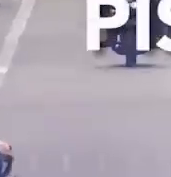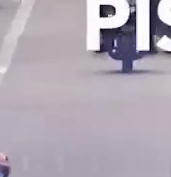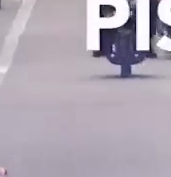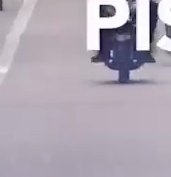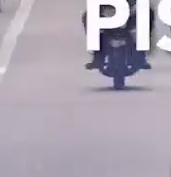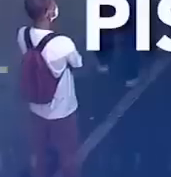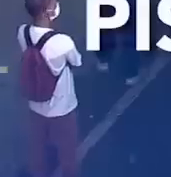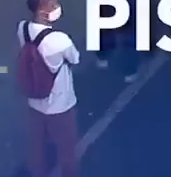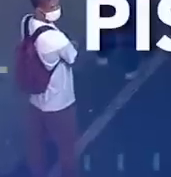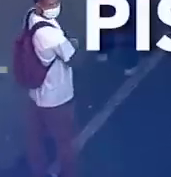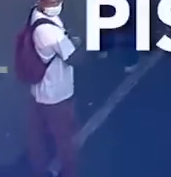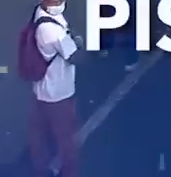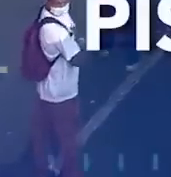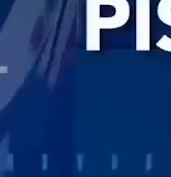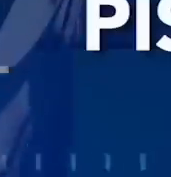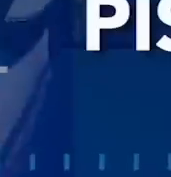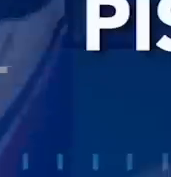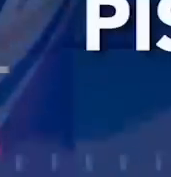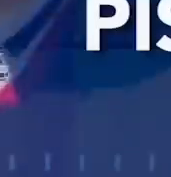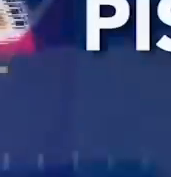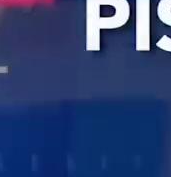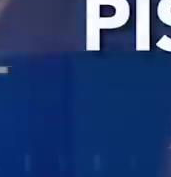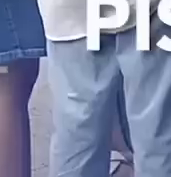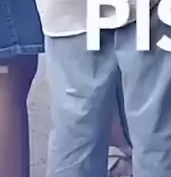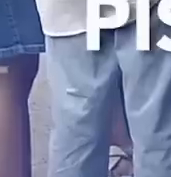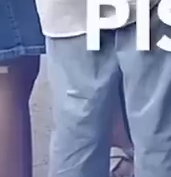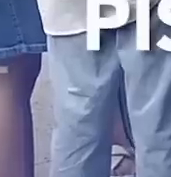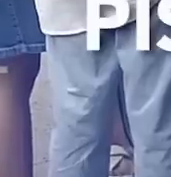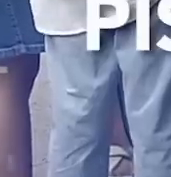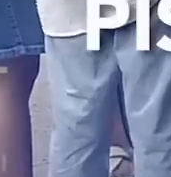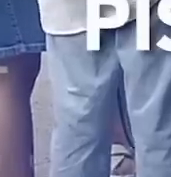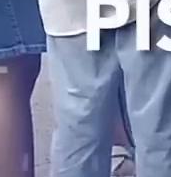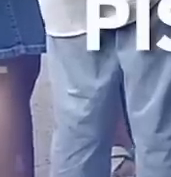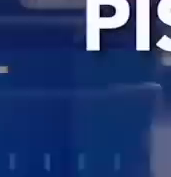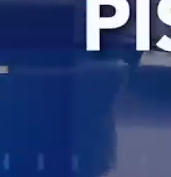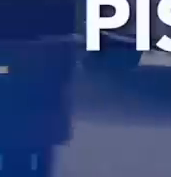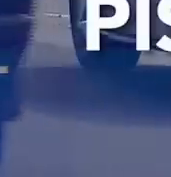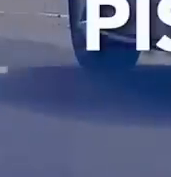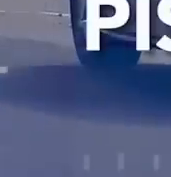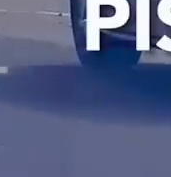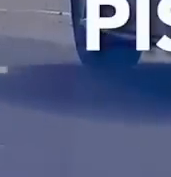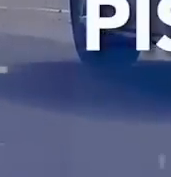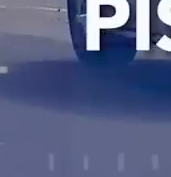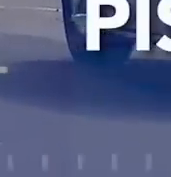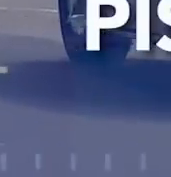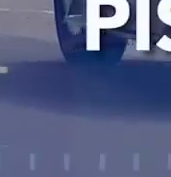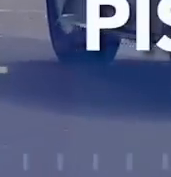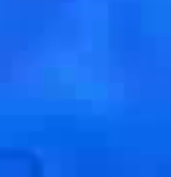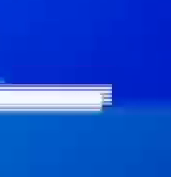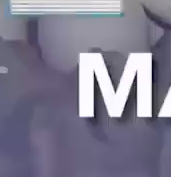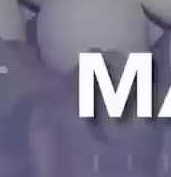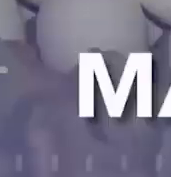Saksiyan ngayong gabi, pisong dagdag pasay sa jeepney sa Metro Manila, Regions 3 at 4, inaprubahan na ng